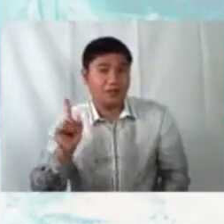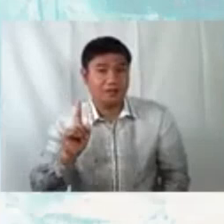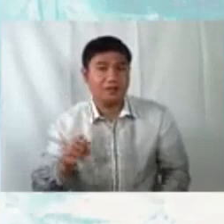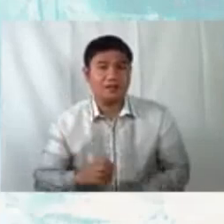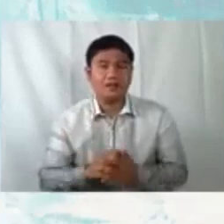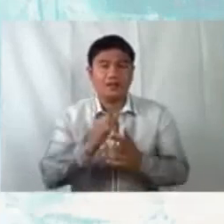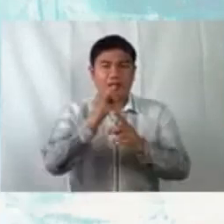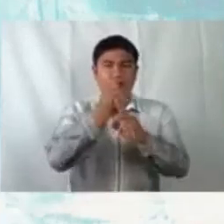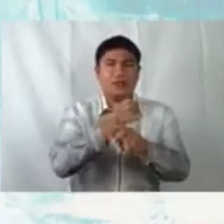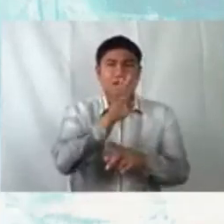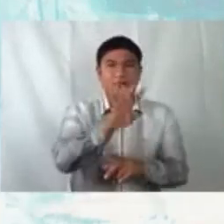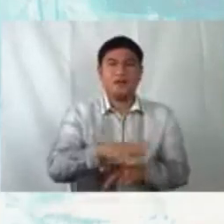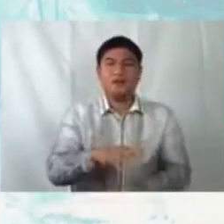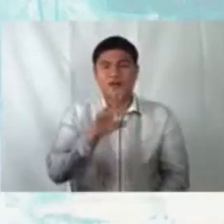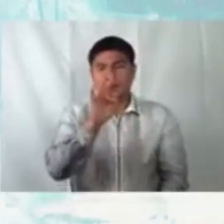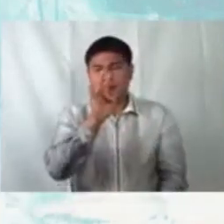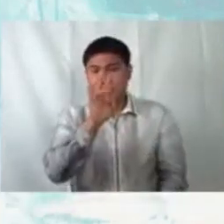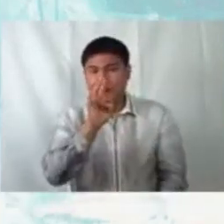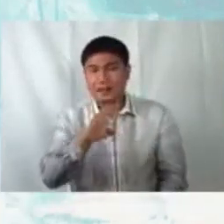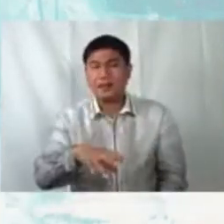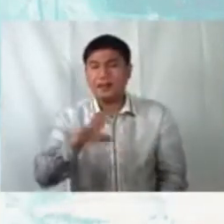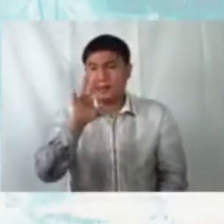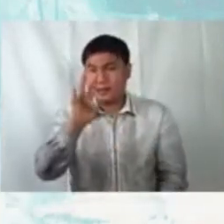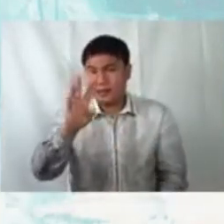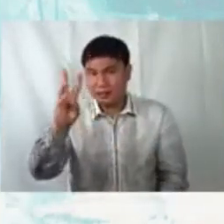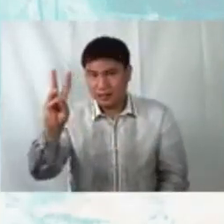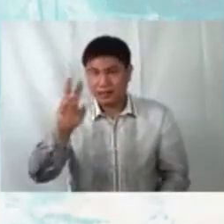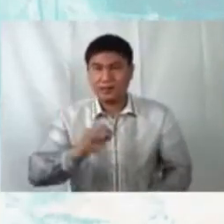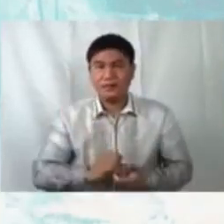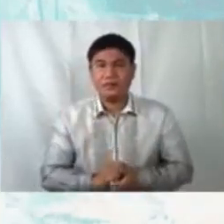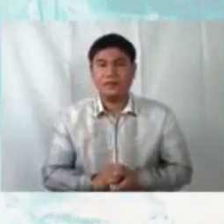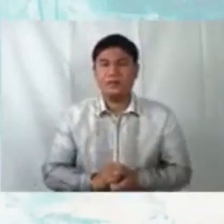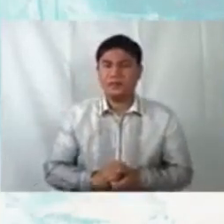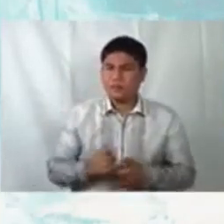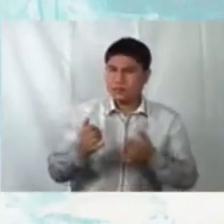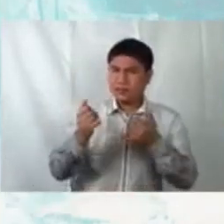July 4, 1776. Ang tanong,